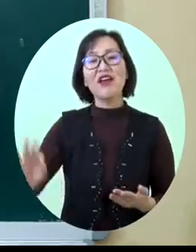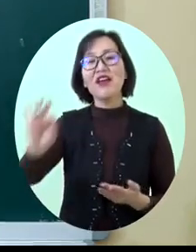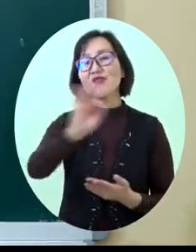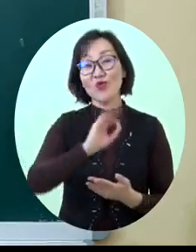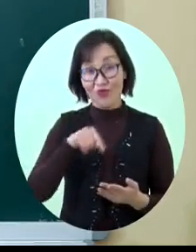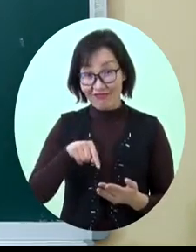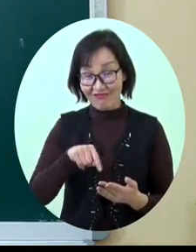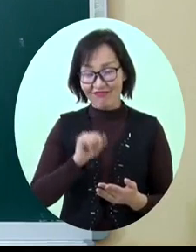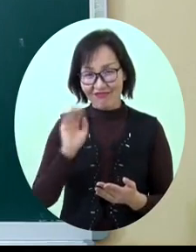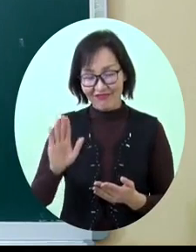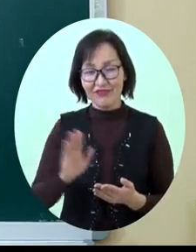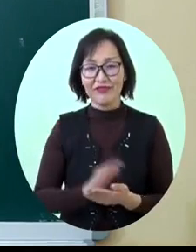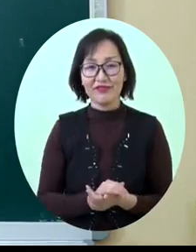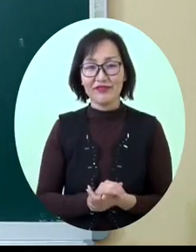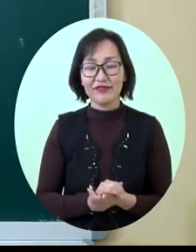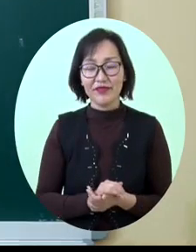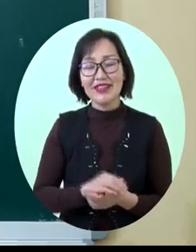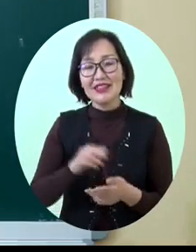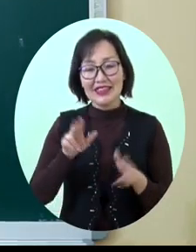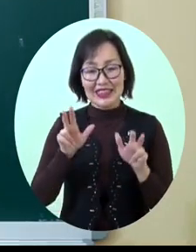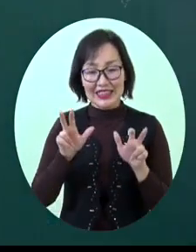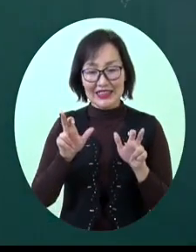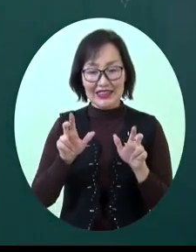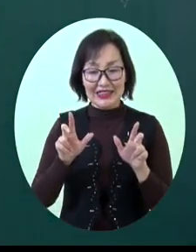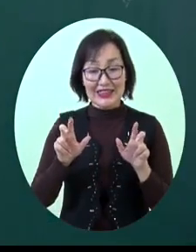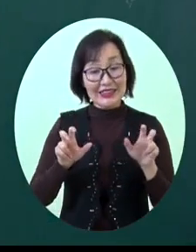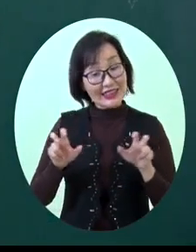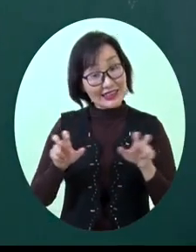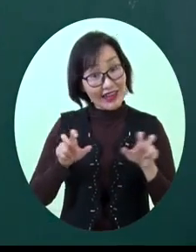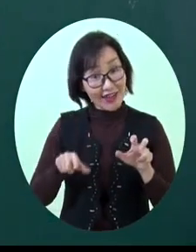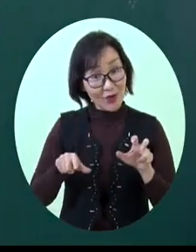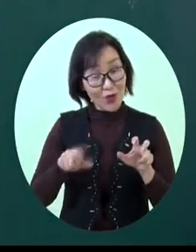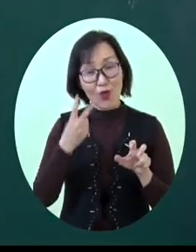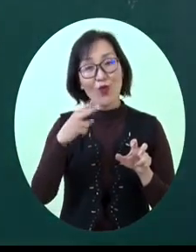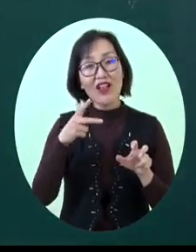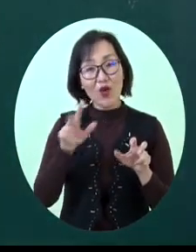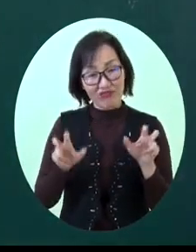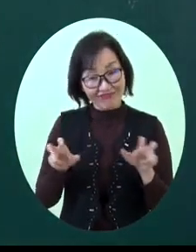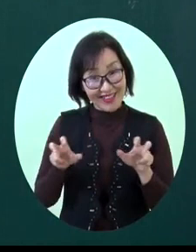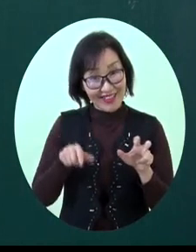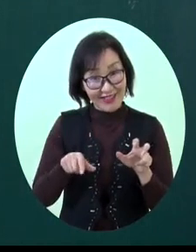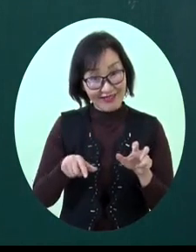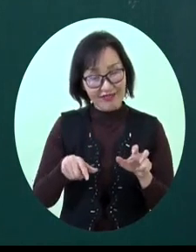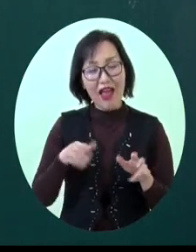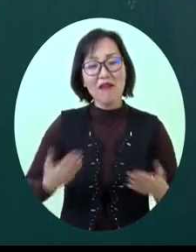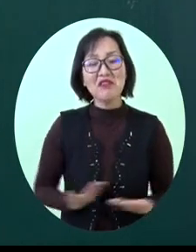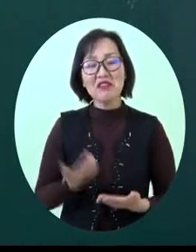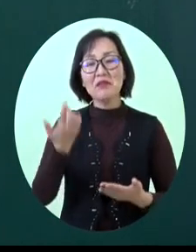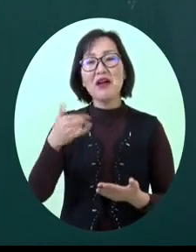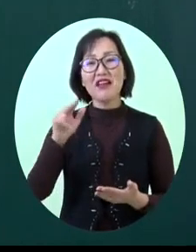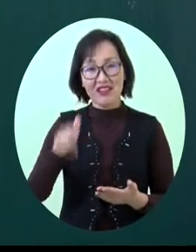байдаггүй. За, динозавр буюу үлэг гүрвэл бол амьдрал дээр байдаг. Бид